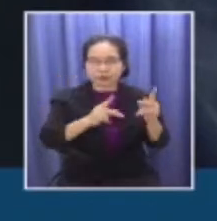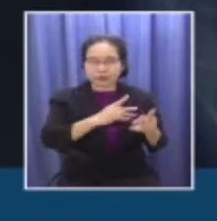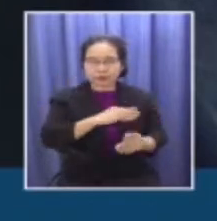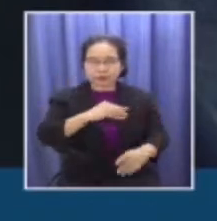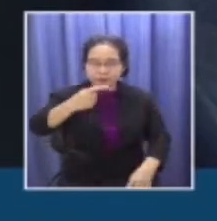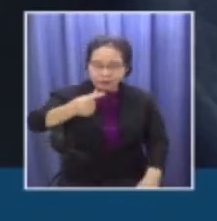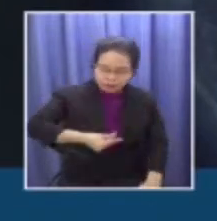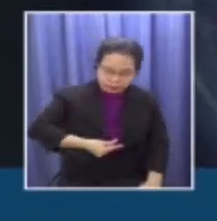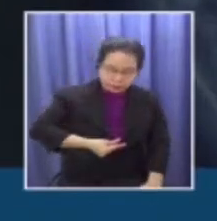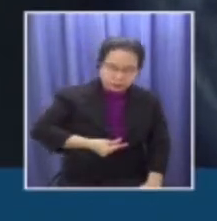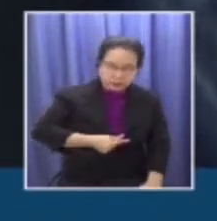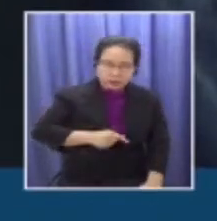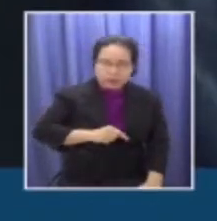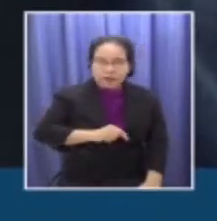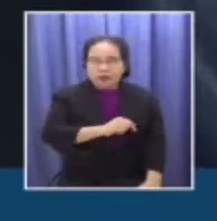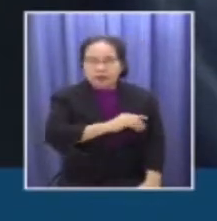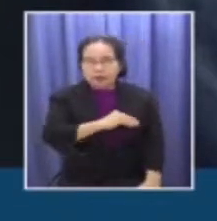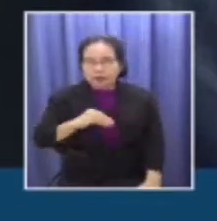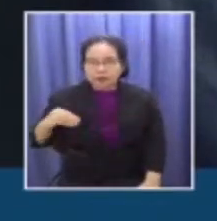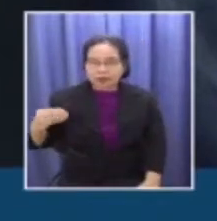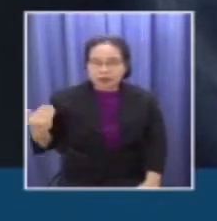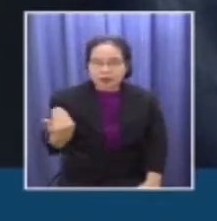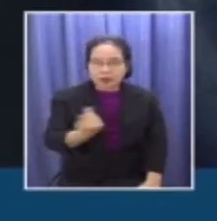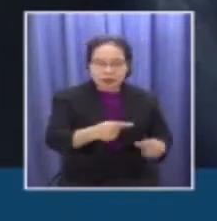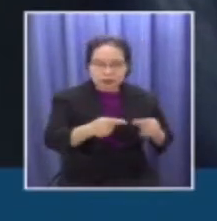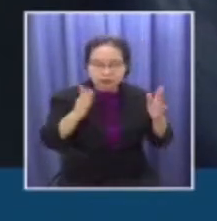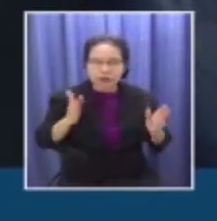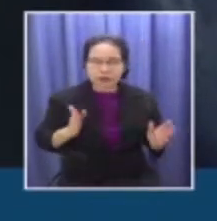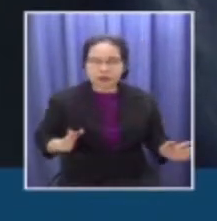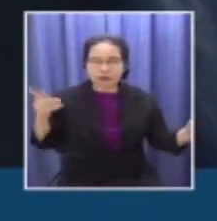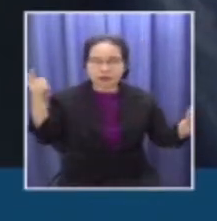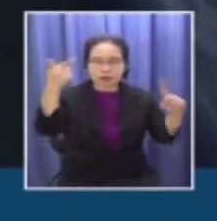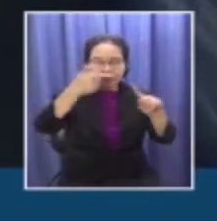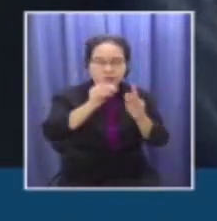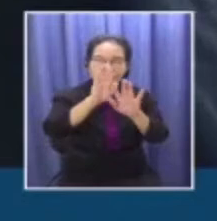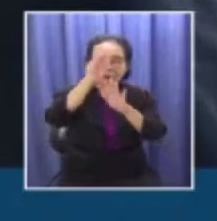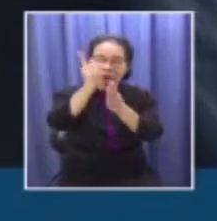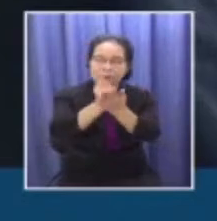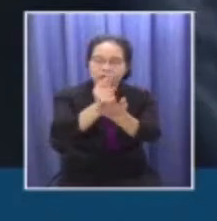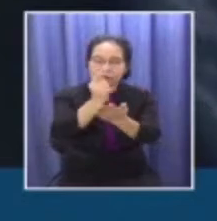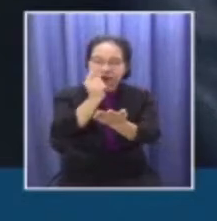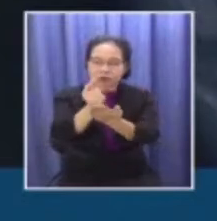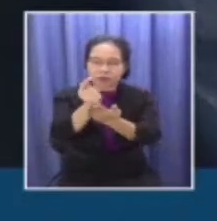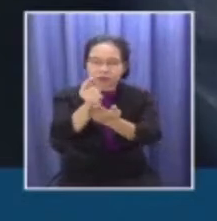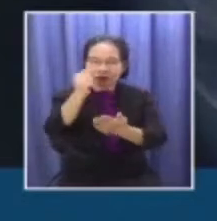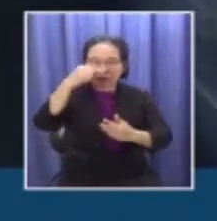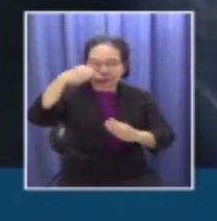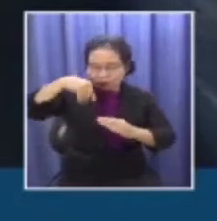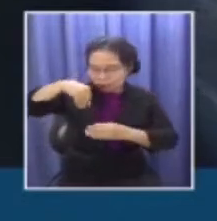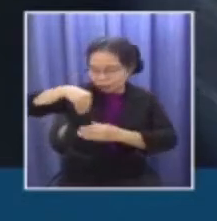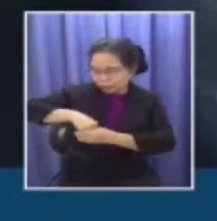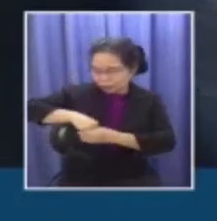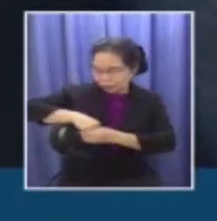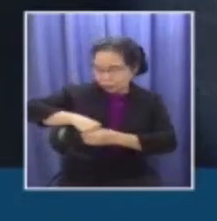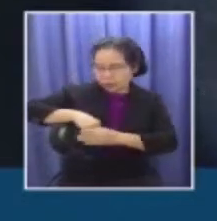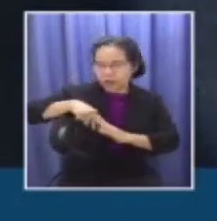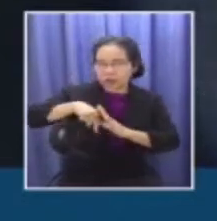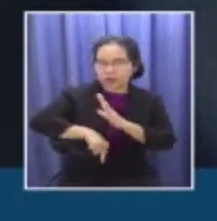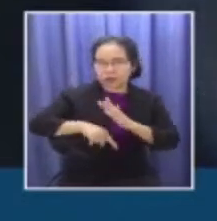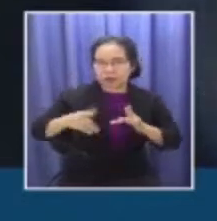nyinaa ma wɔn ntumi mmra wo nokorɛ no ne mu die mu ani. Yɛsrɛ wo